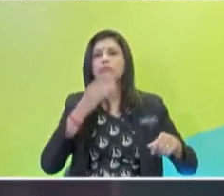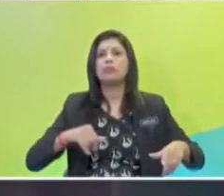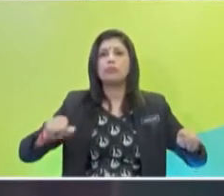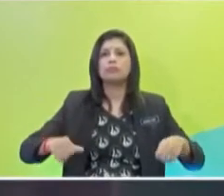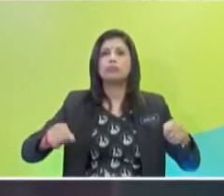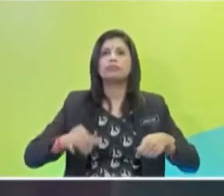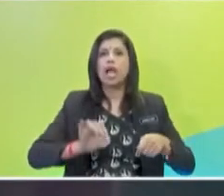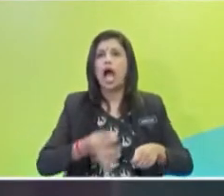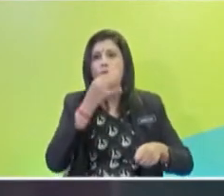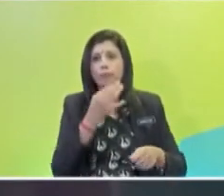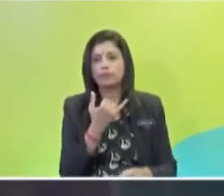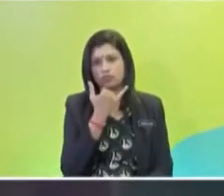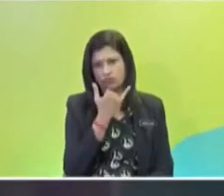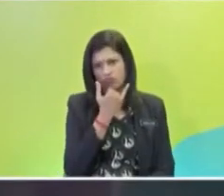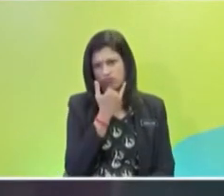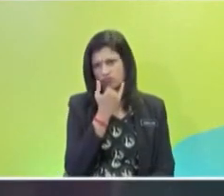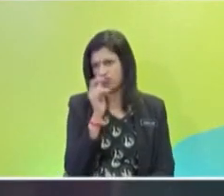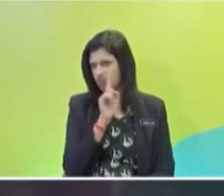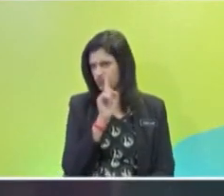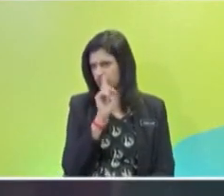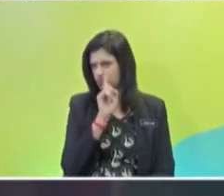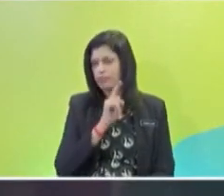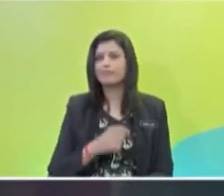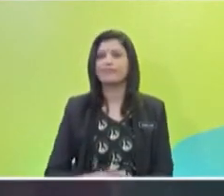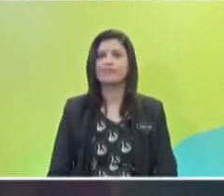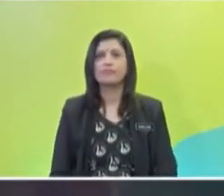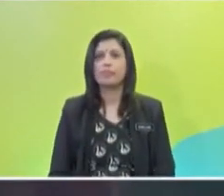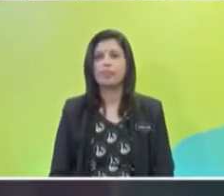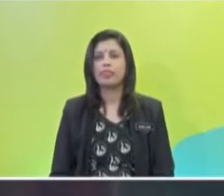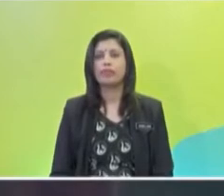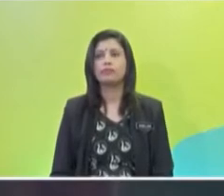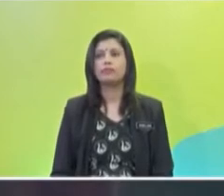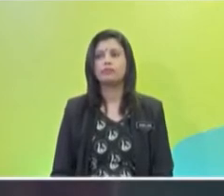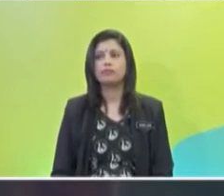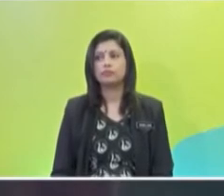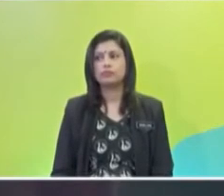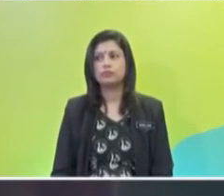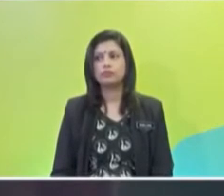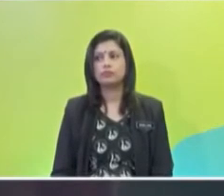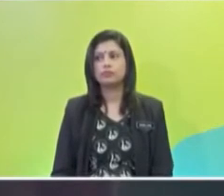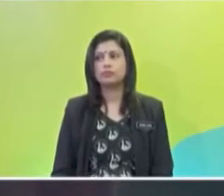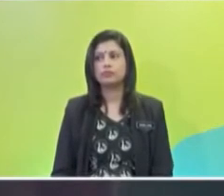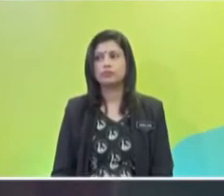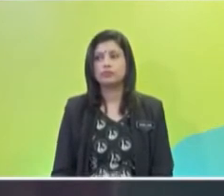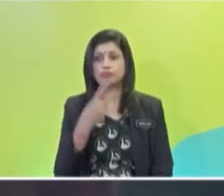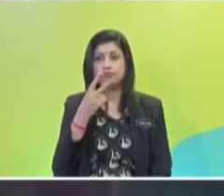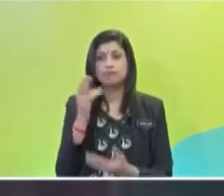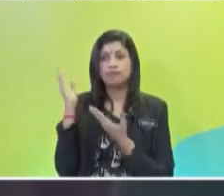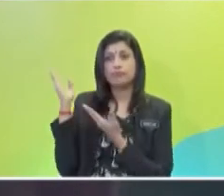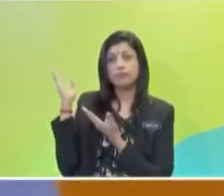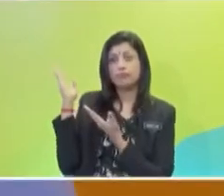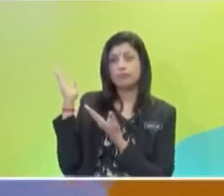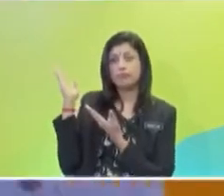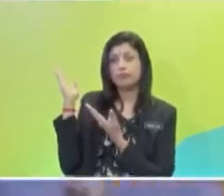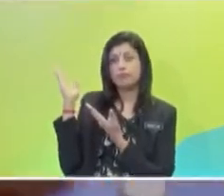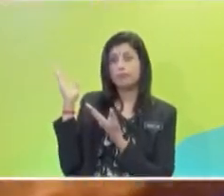saya boleh makan cikgu lah. Betul. Okey. Dah cikgu. Boleh kita tunjuk kat murid-murid hasil.